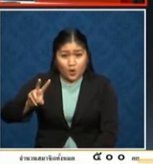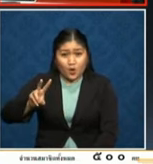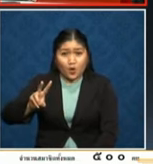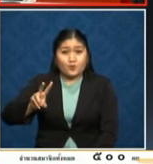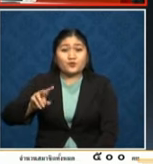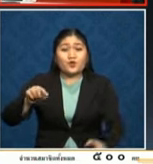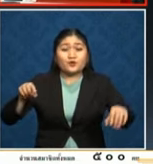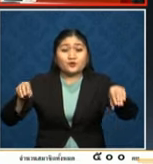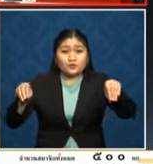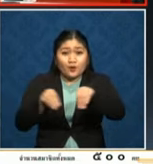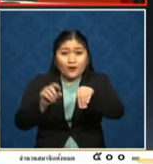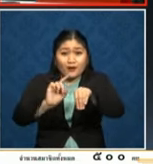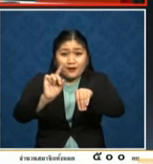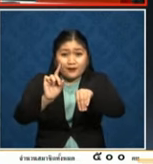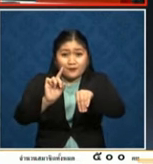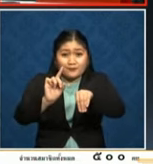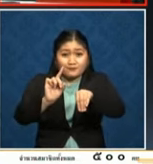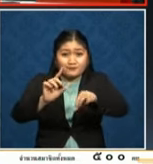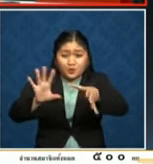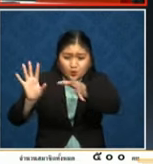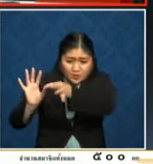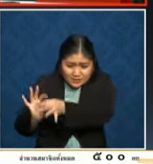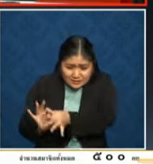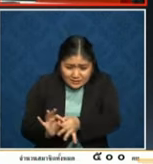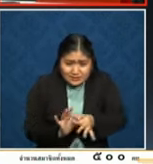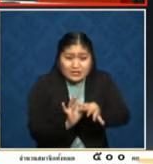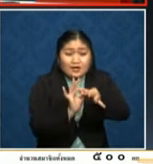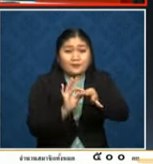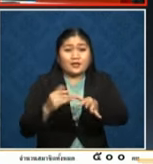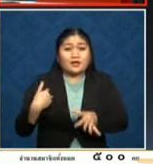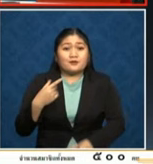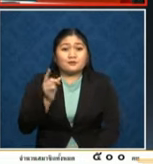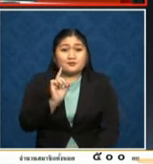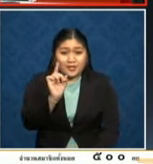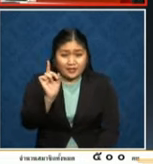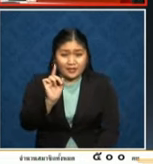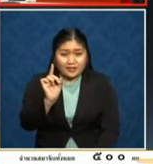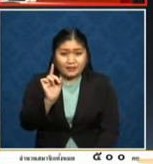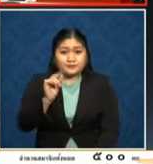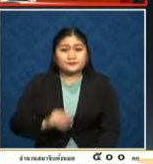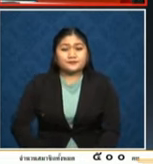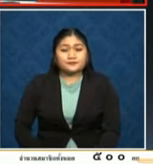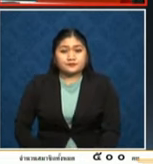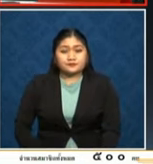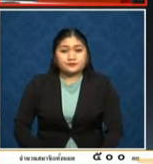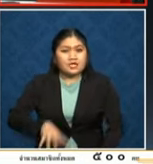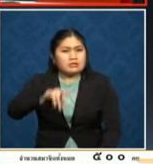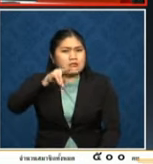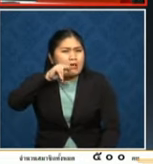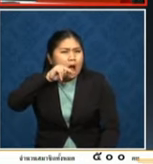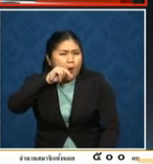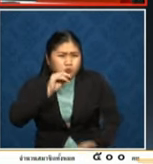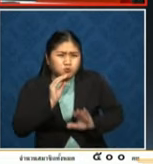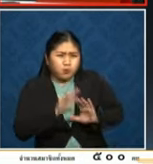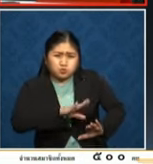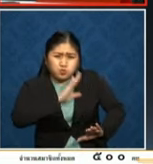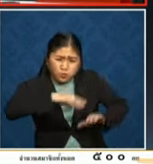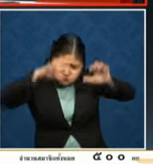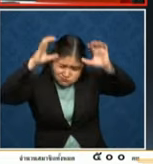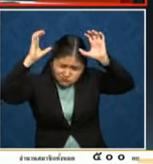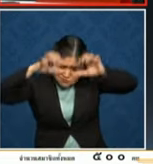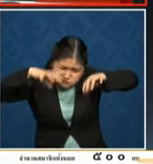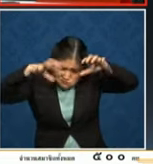ริเวณจุดเชื่อมเนี่ยสไลด์เมื่อสักครู่นะฮะบริเวณจุดเชื่อมเนี่ยก็จะมีน้ำขังนะครับเวลาฝนตกหนักก็จะ